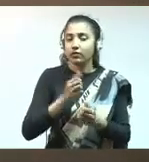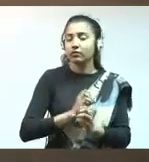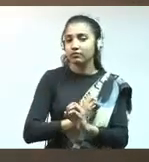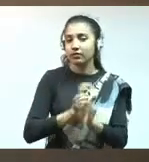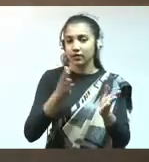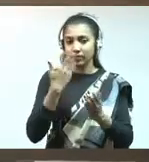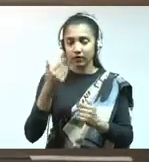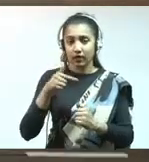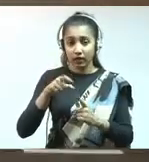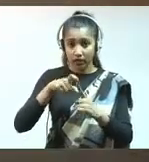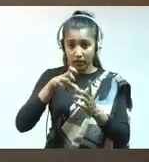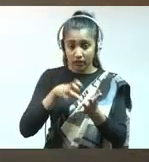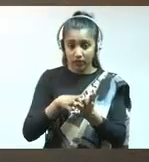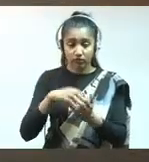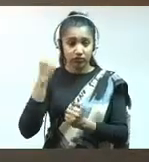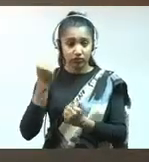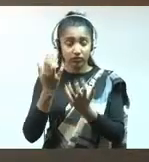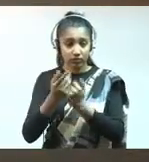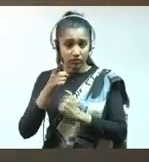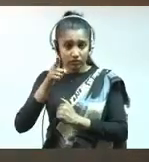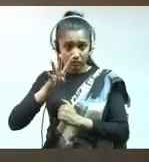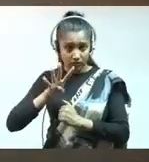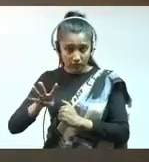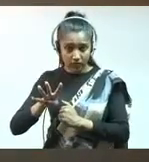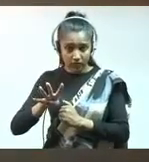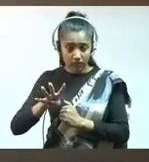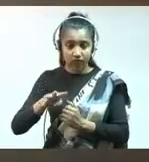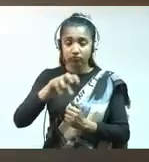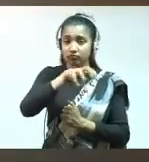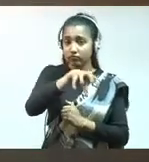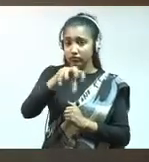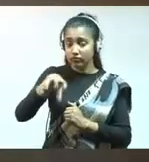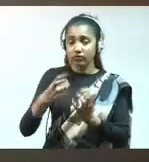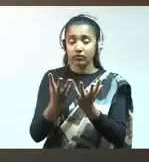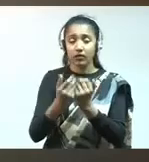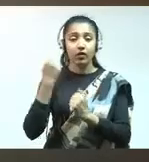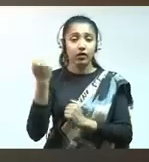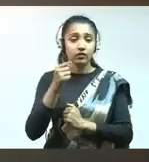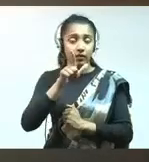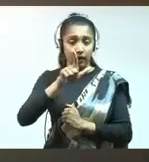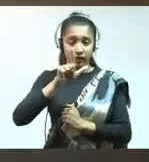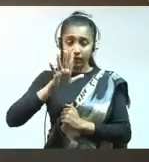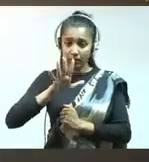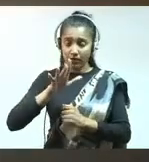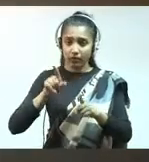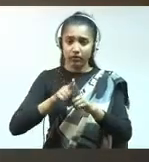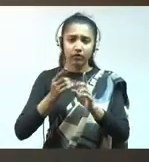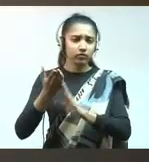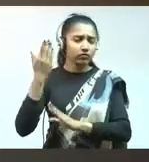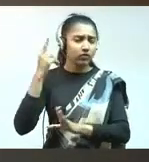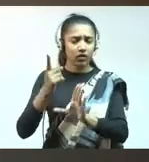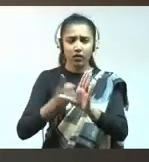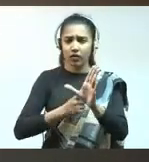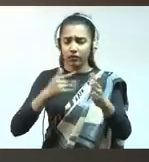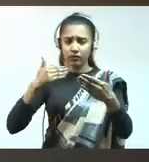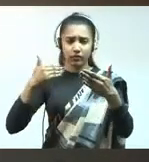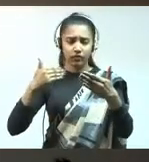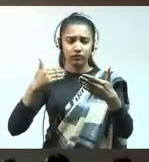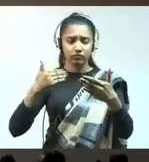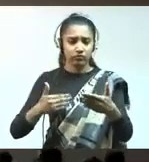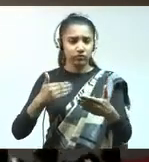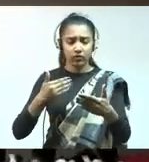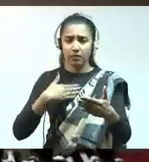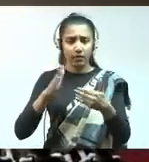සමුළු 14ක් ආසන මට්ටමේ රැස්වීම් 75කට ආසන්න ප්‍රමාණයක් ගෙවී ගිය වසර තුළ අප පවත්වා